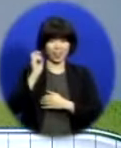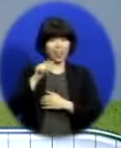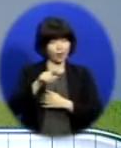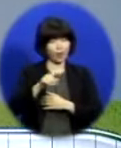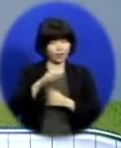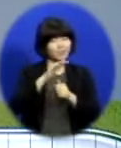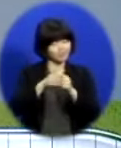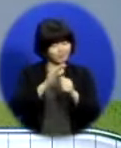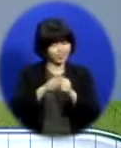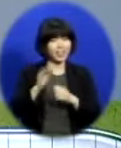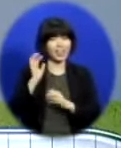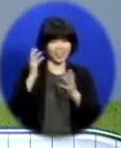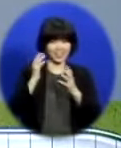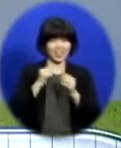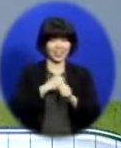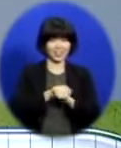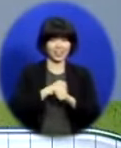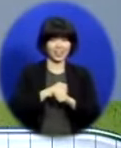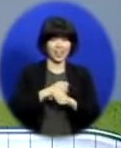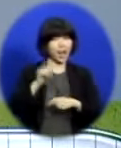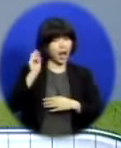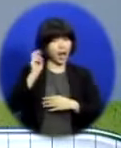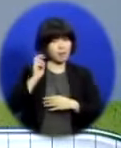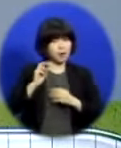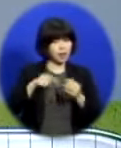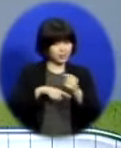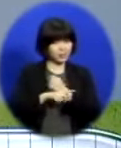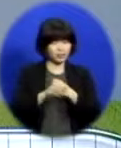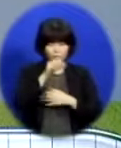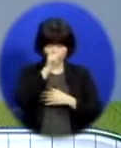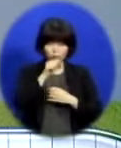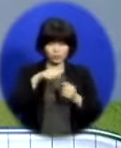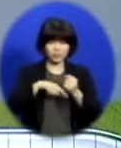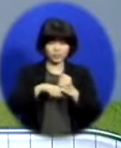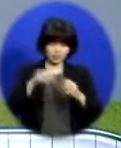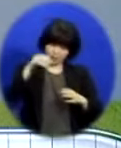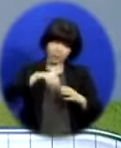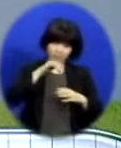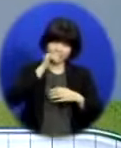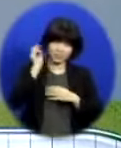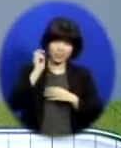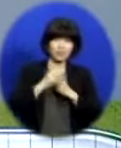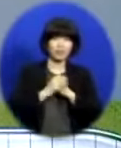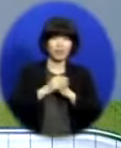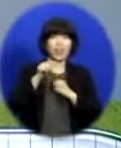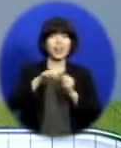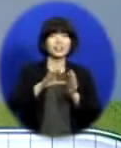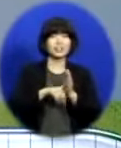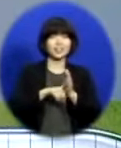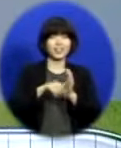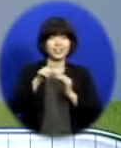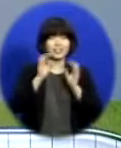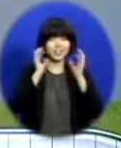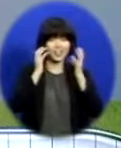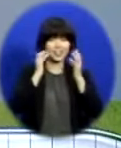착한 아이야 아마 그런 뜻이 다 담겨 있겠죠 그 그럴 때 그 아이는 얼마나